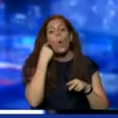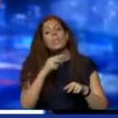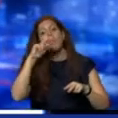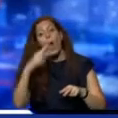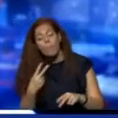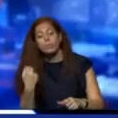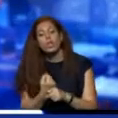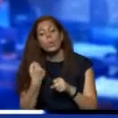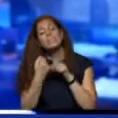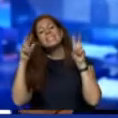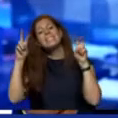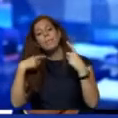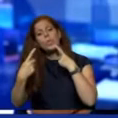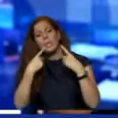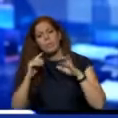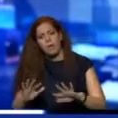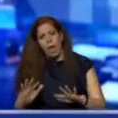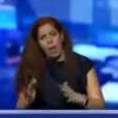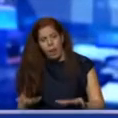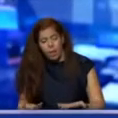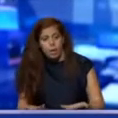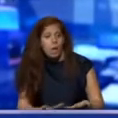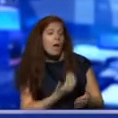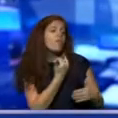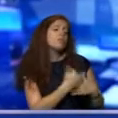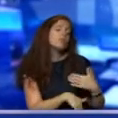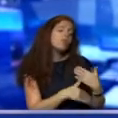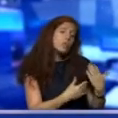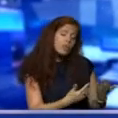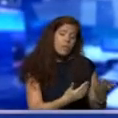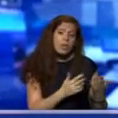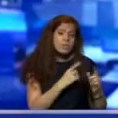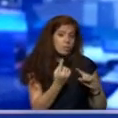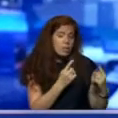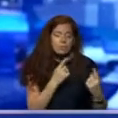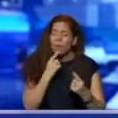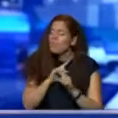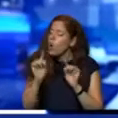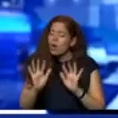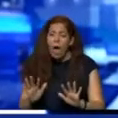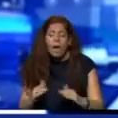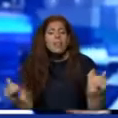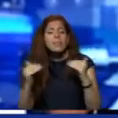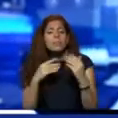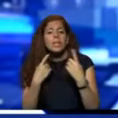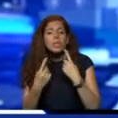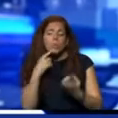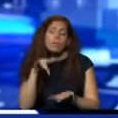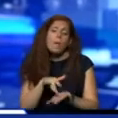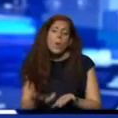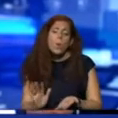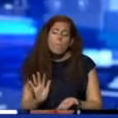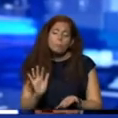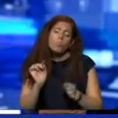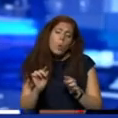מקיימים לכאורה דיונים כאלה. אבל כן צריך להתקיים דיון בין שני הצדדים. אבל לא באופן הזה. תתאים את הדיון לזירה, למקום